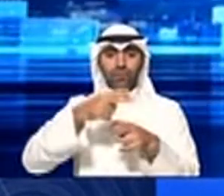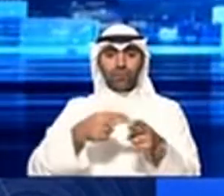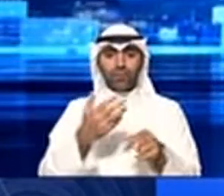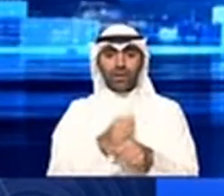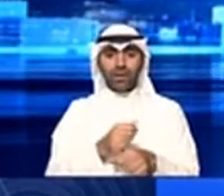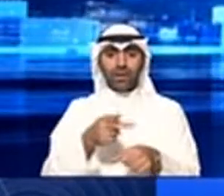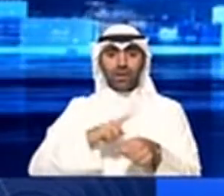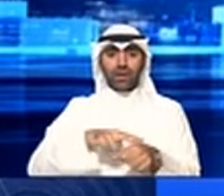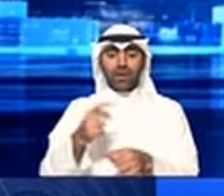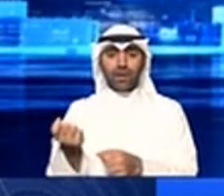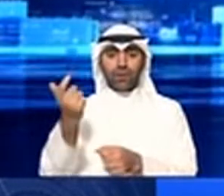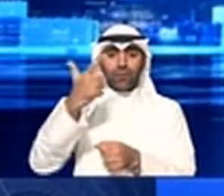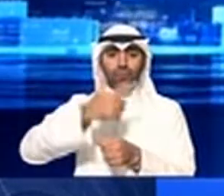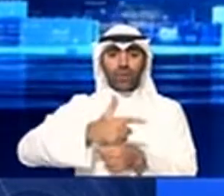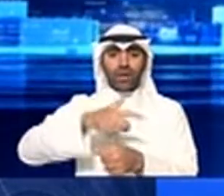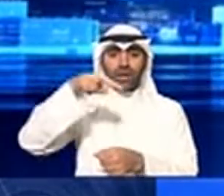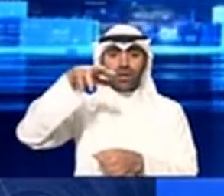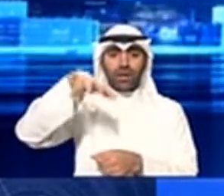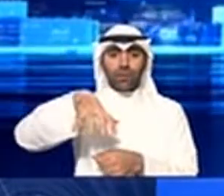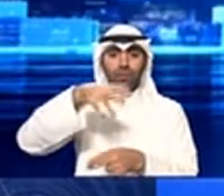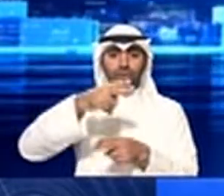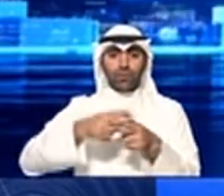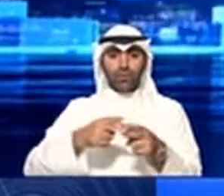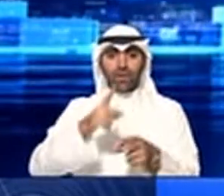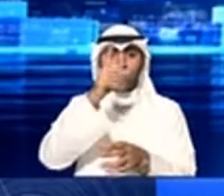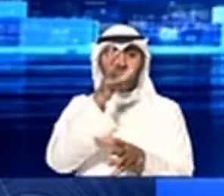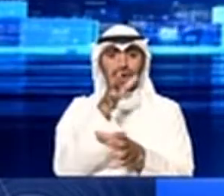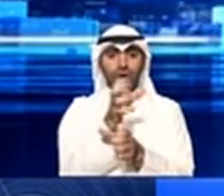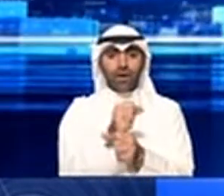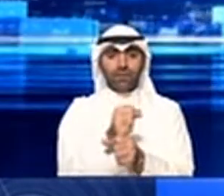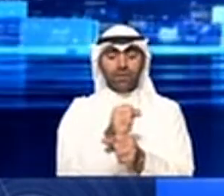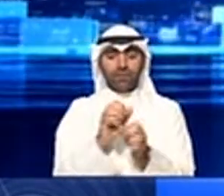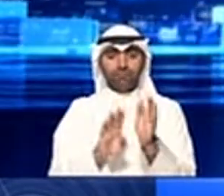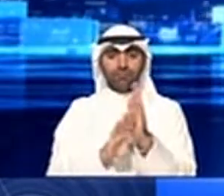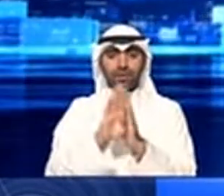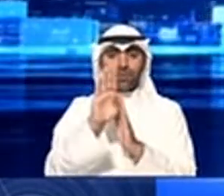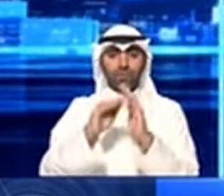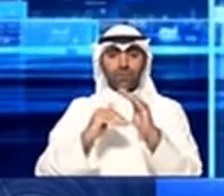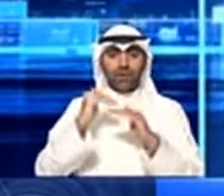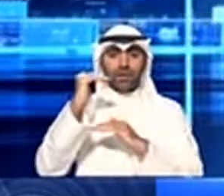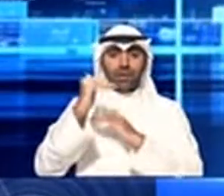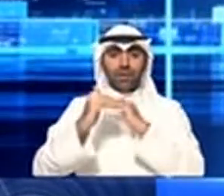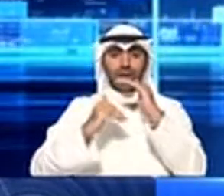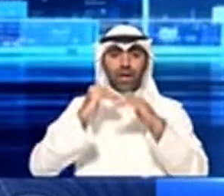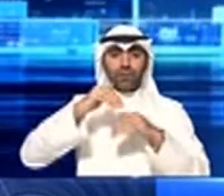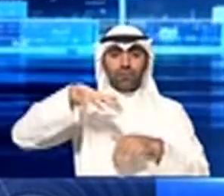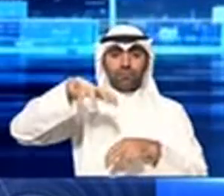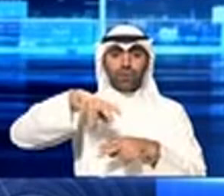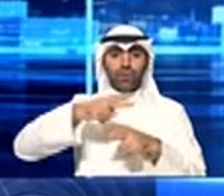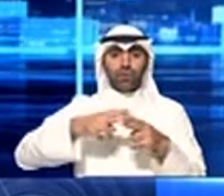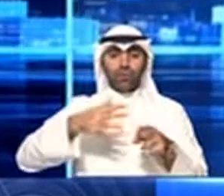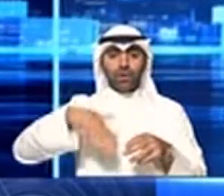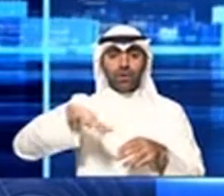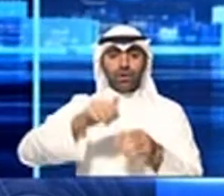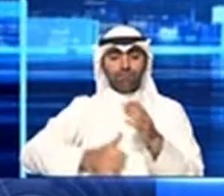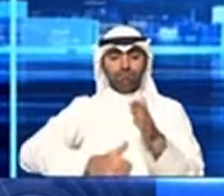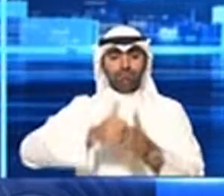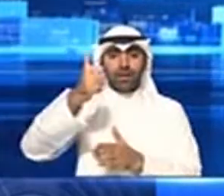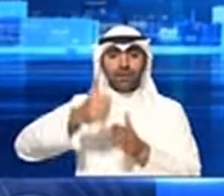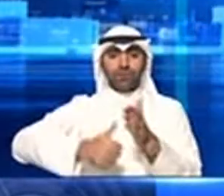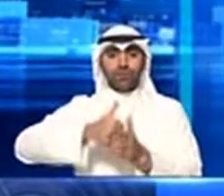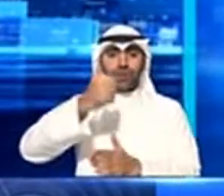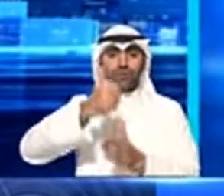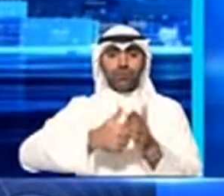الله موفور الصحة والعافية وكل التوفيق والسداد، ولدولة الكويت وشعبها المزيد من التقدم